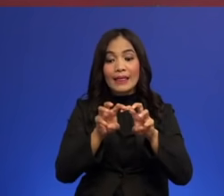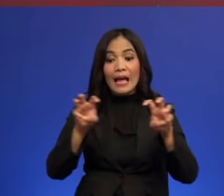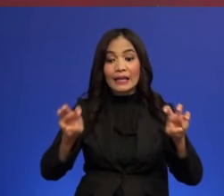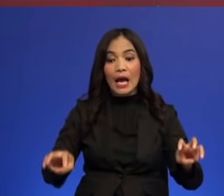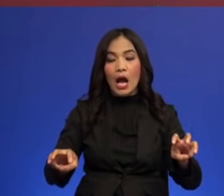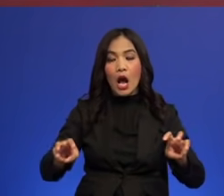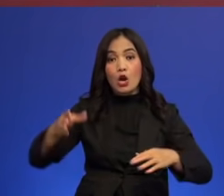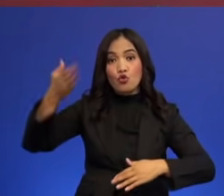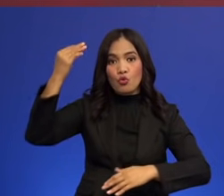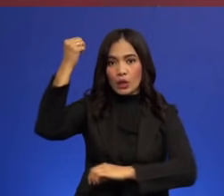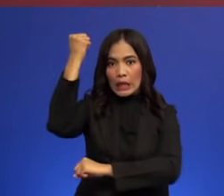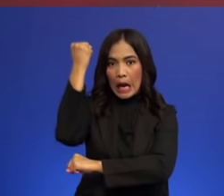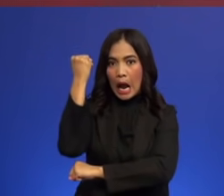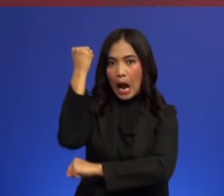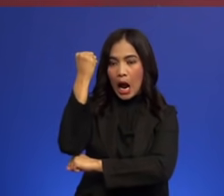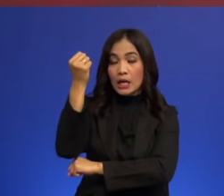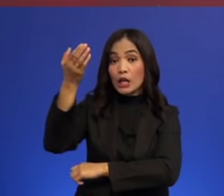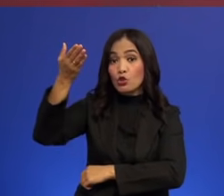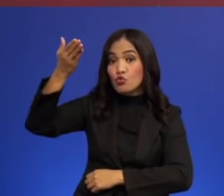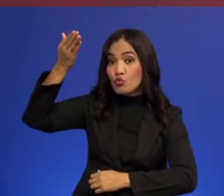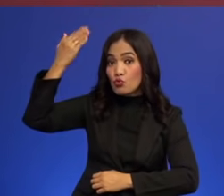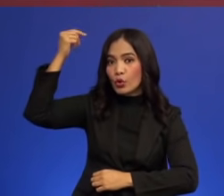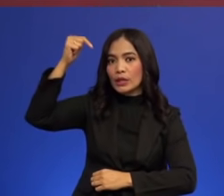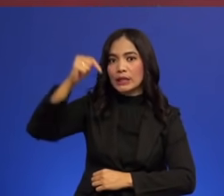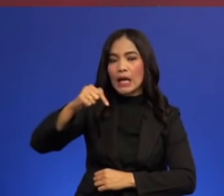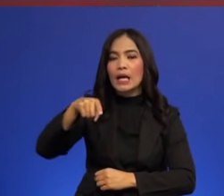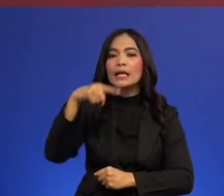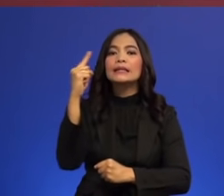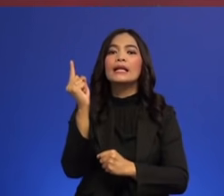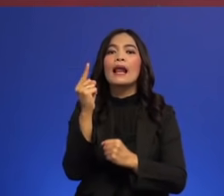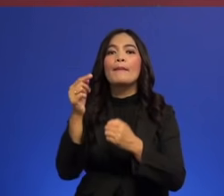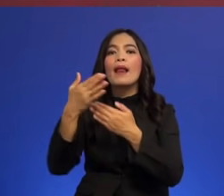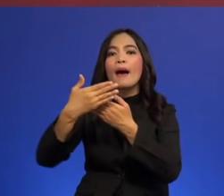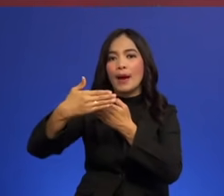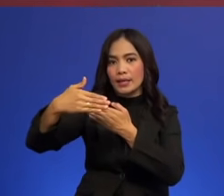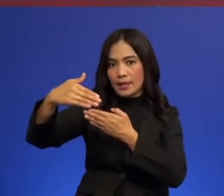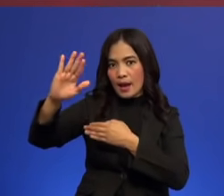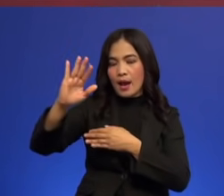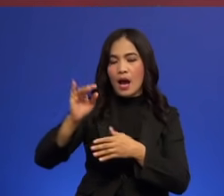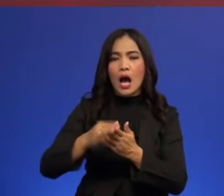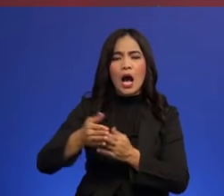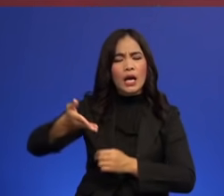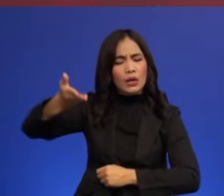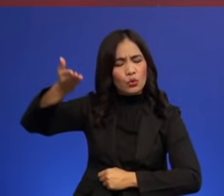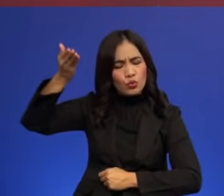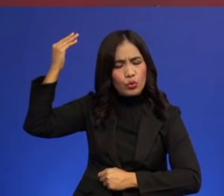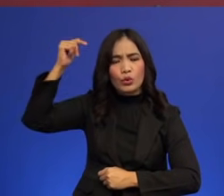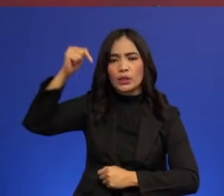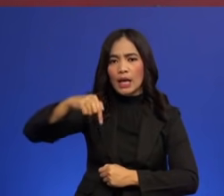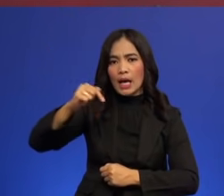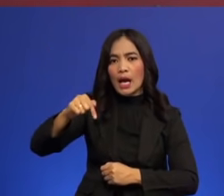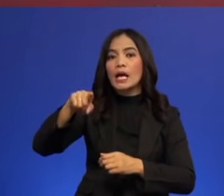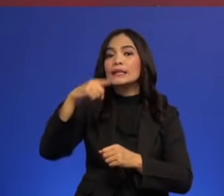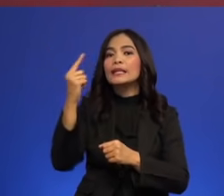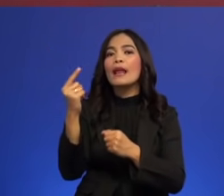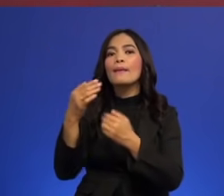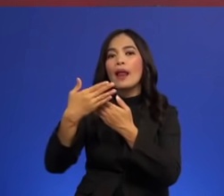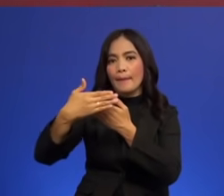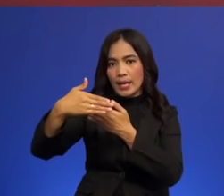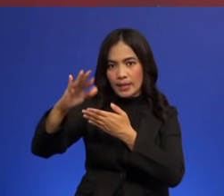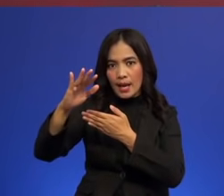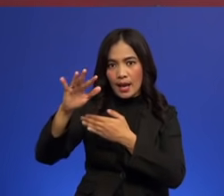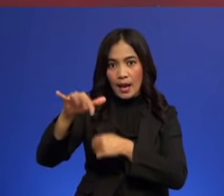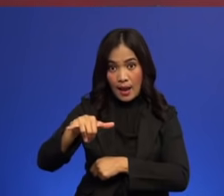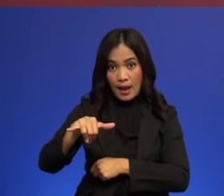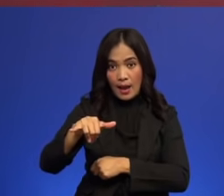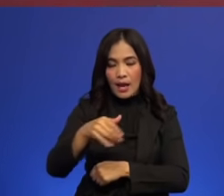kala, dari kekal engkau ada. Dari kekal sampai kekal.